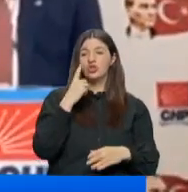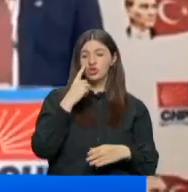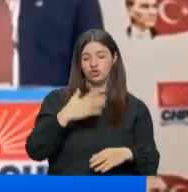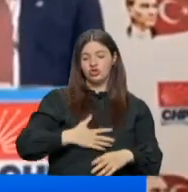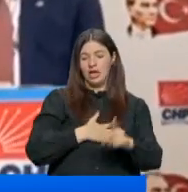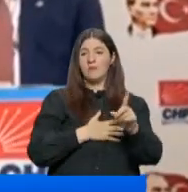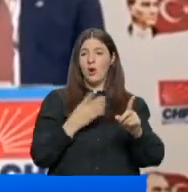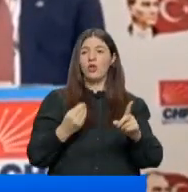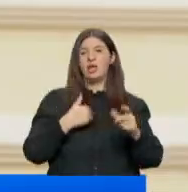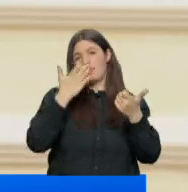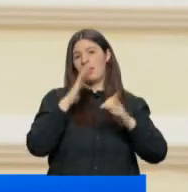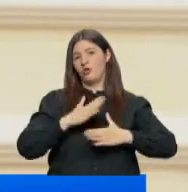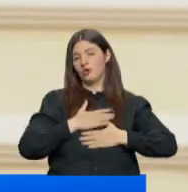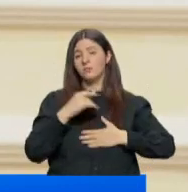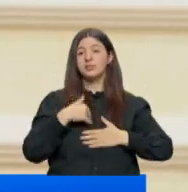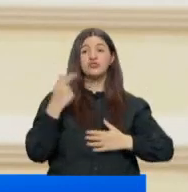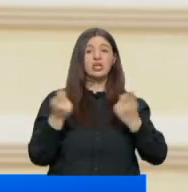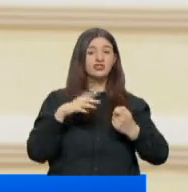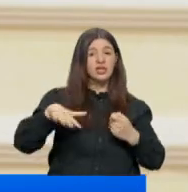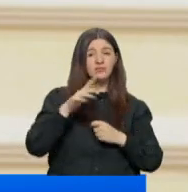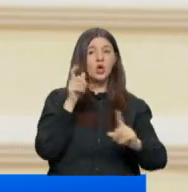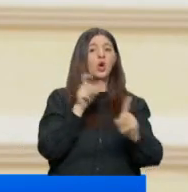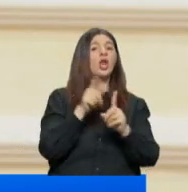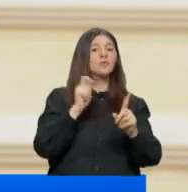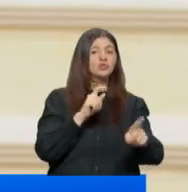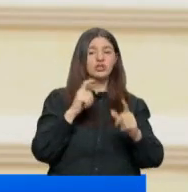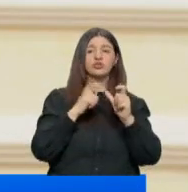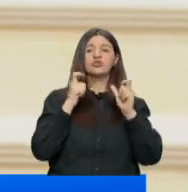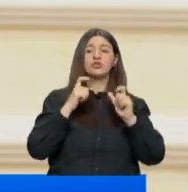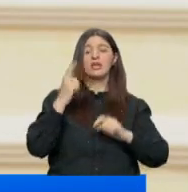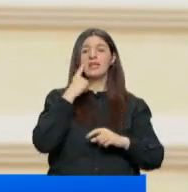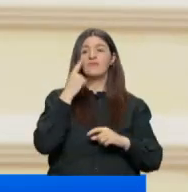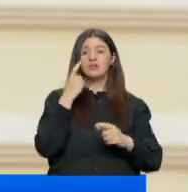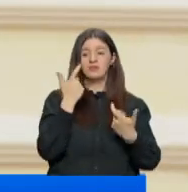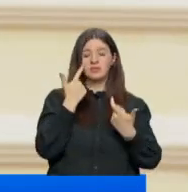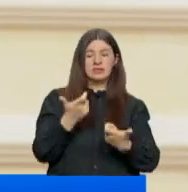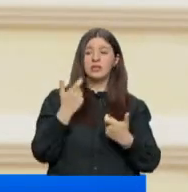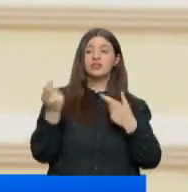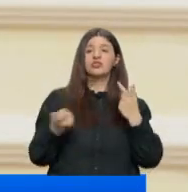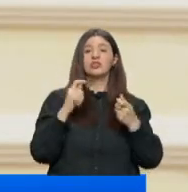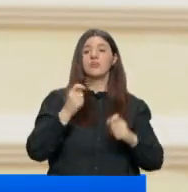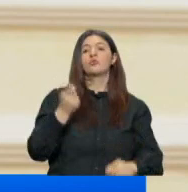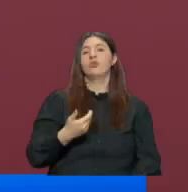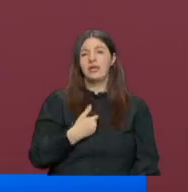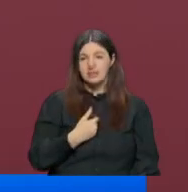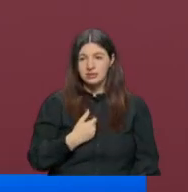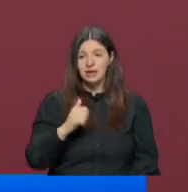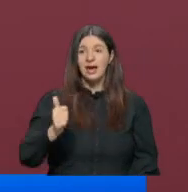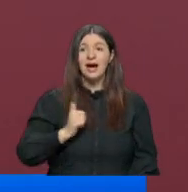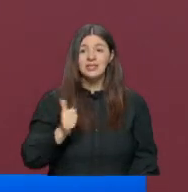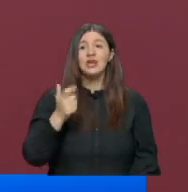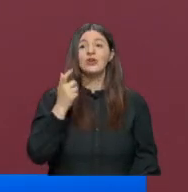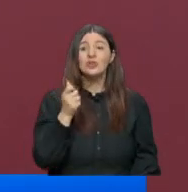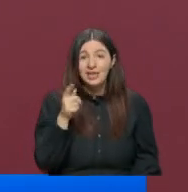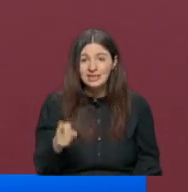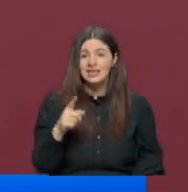Halk Partisi olarak bekliyoruz. Biz çalışanlarımızı koruyacak sosyal devlet tedbirlerini devreye sokmak mecburiyetindeyiz. Asgari